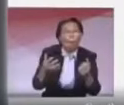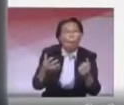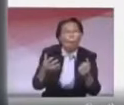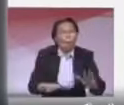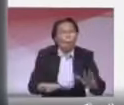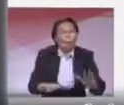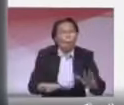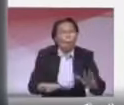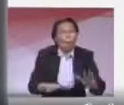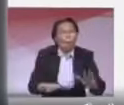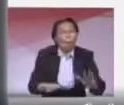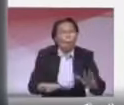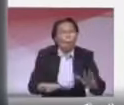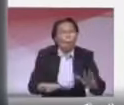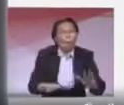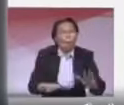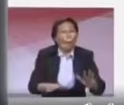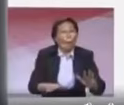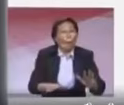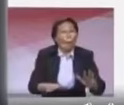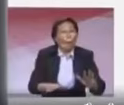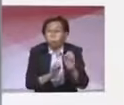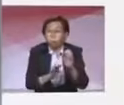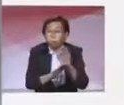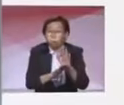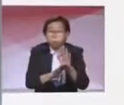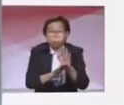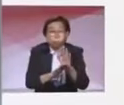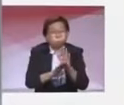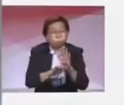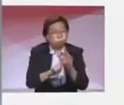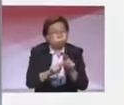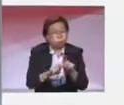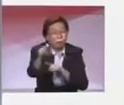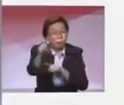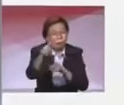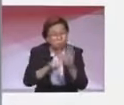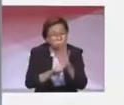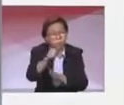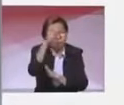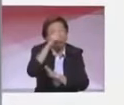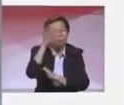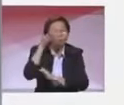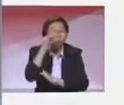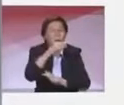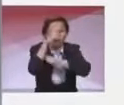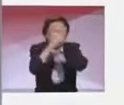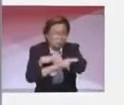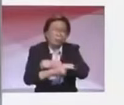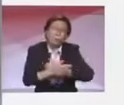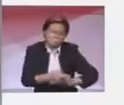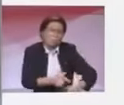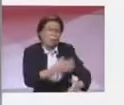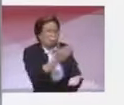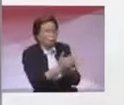Which also recorded a high case of COVID-19. Kerajaan Persekutuan dan Kerajaan Negeri tidak boleh menghalang mereka ini